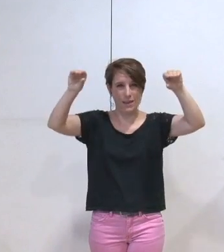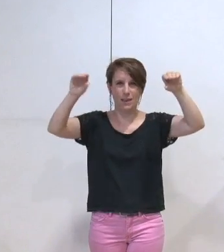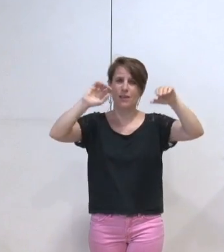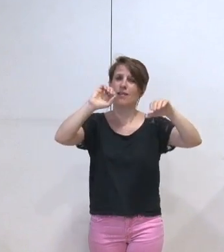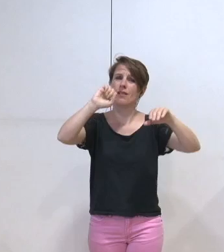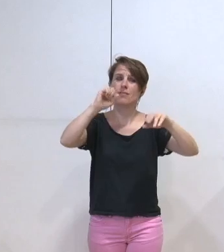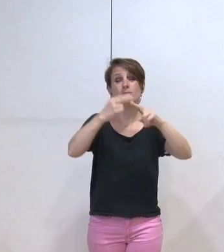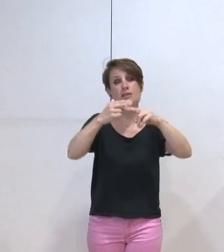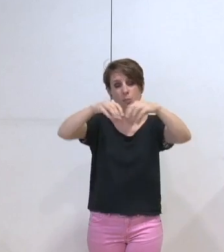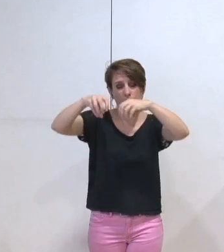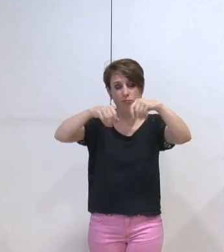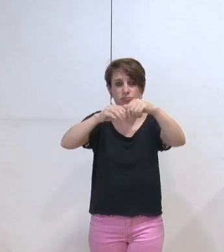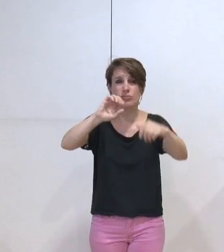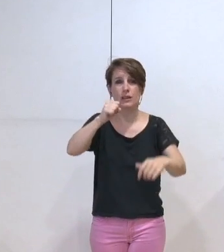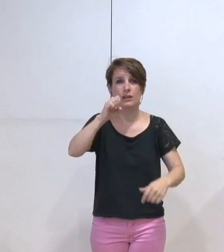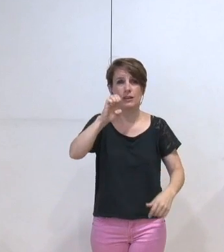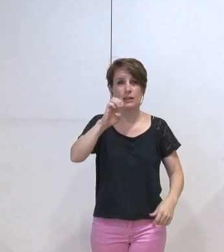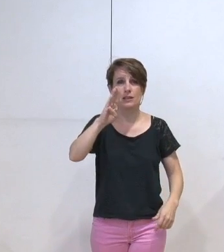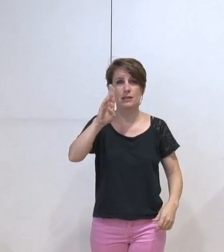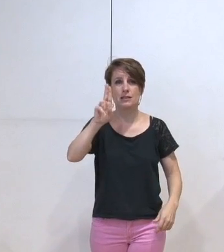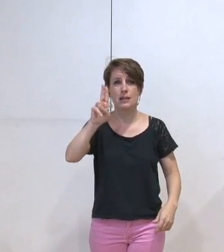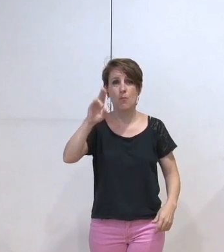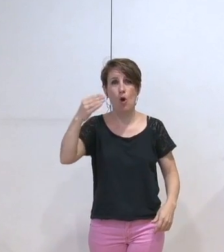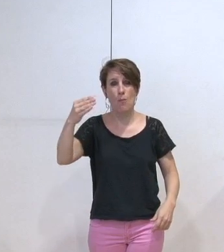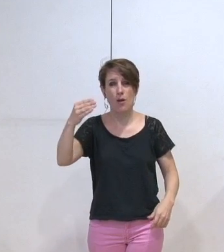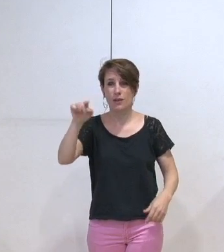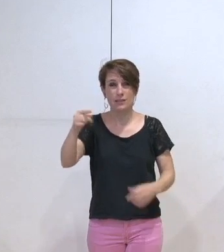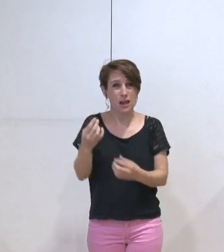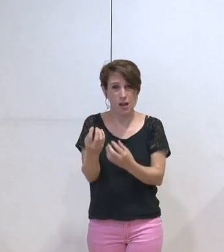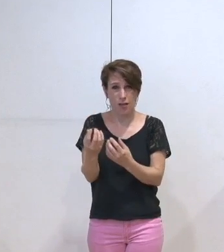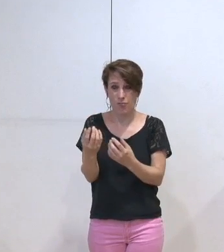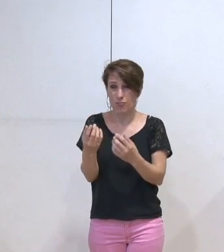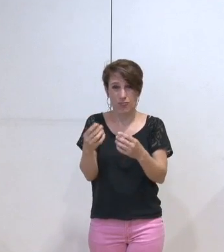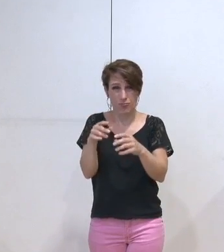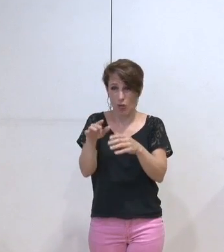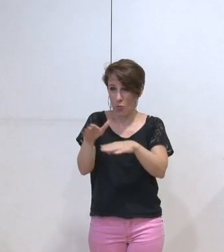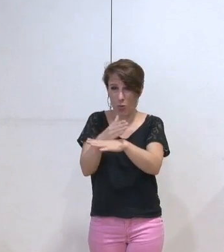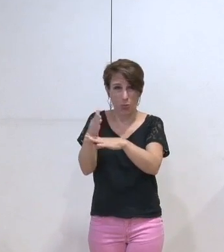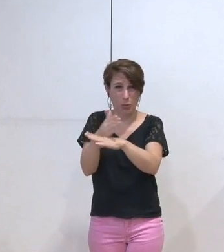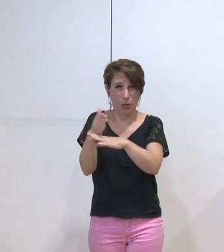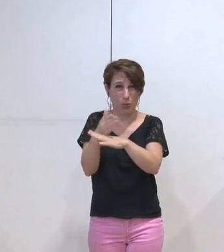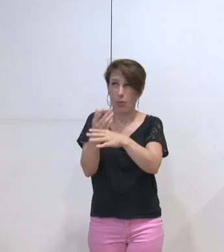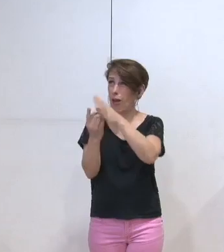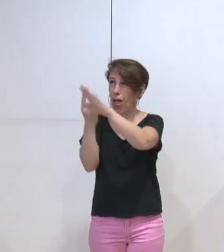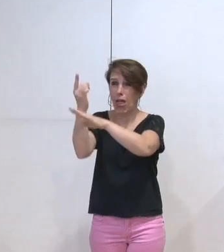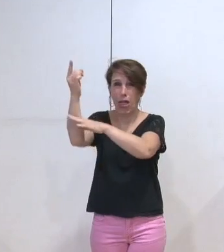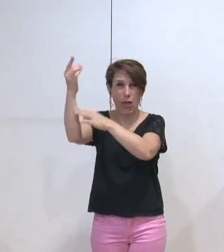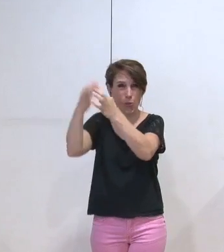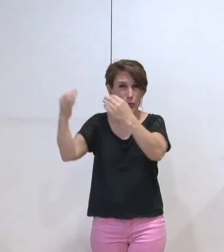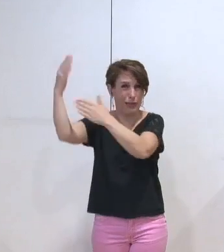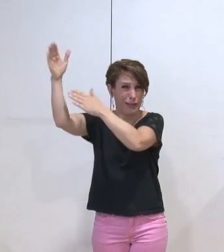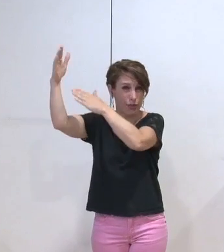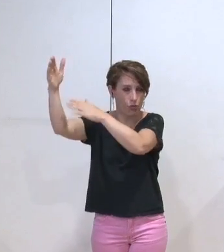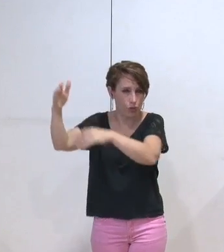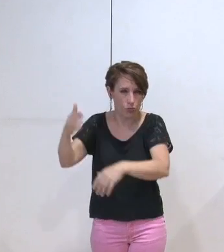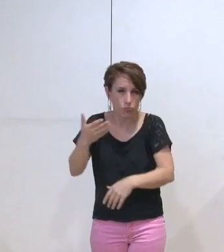ser parfois bien loin de de nos territoires alors qu'en fait de manière naturelle en posant du gravier sur les toitures comme cela va